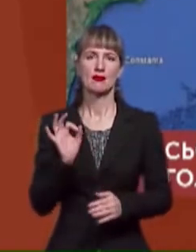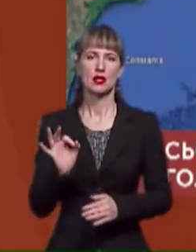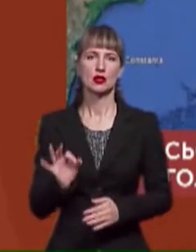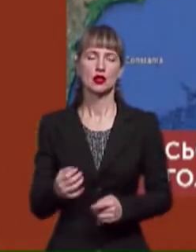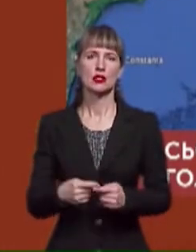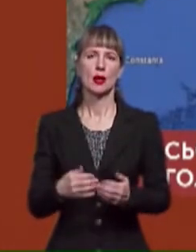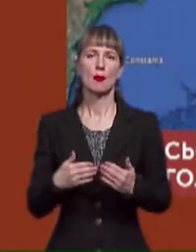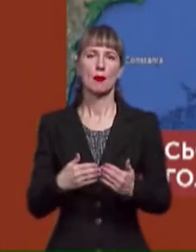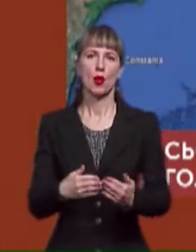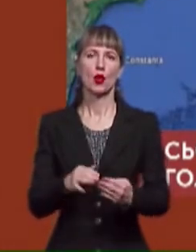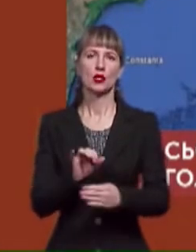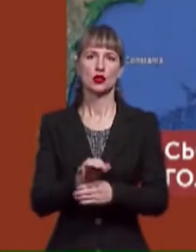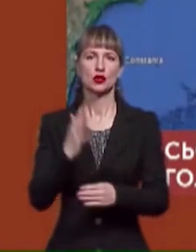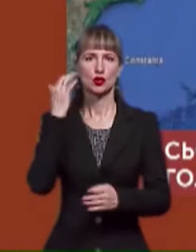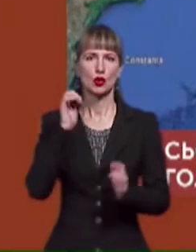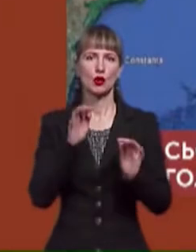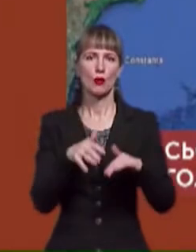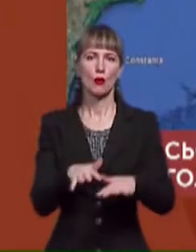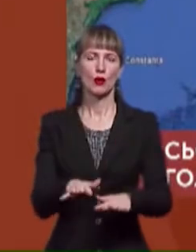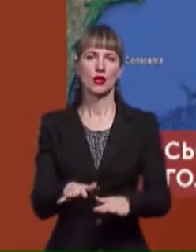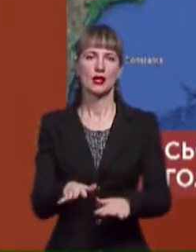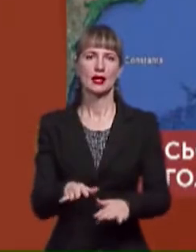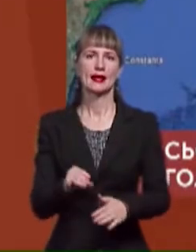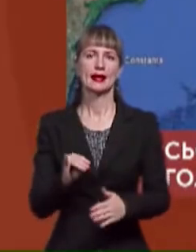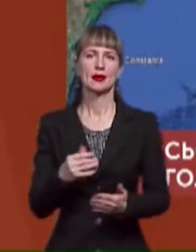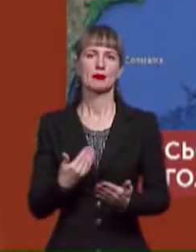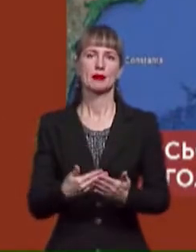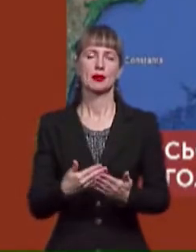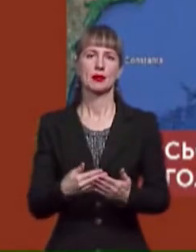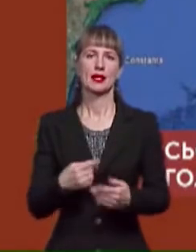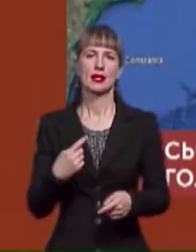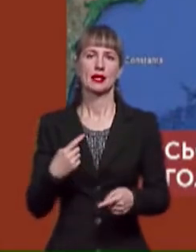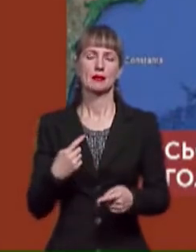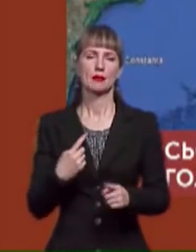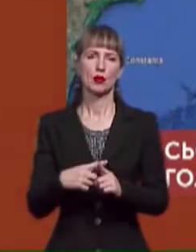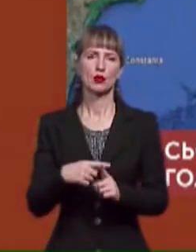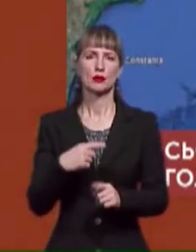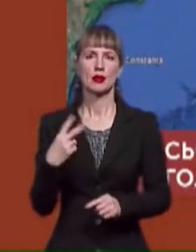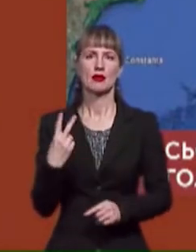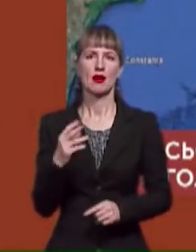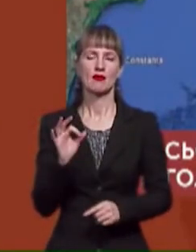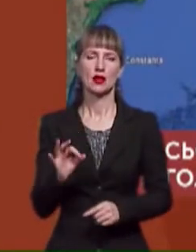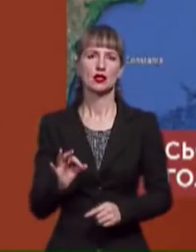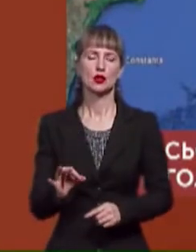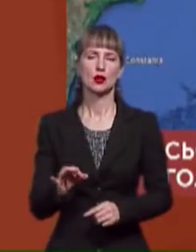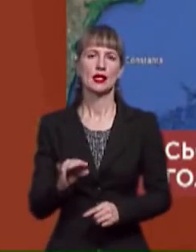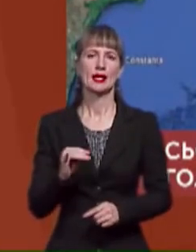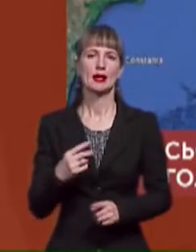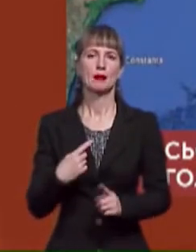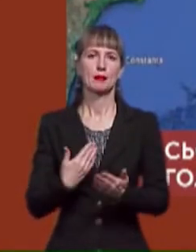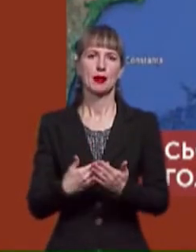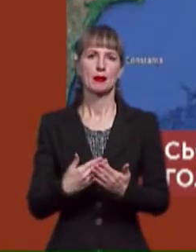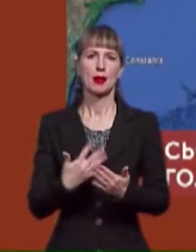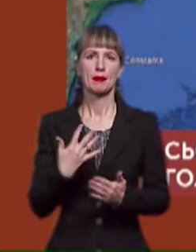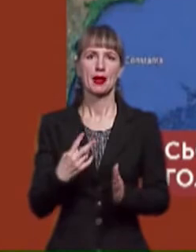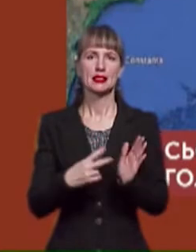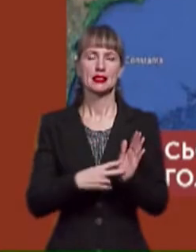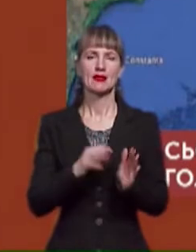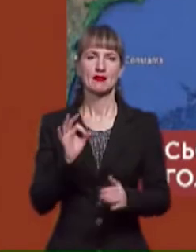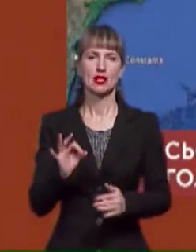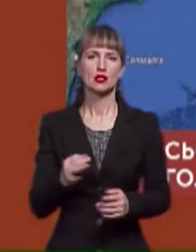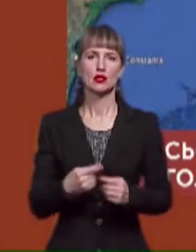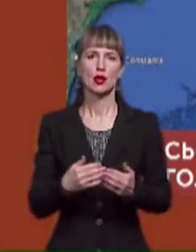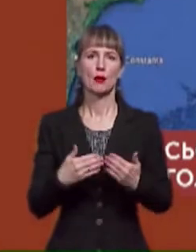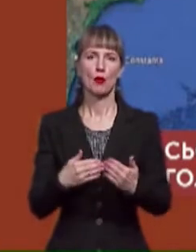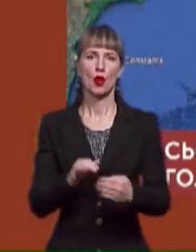це порти Чорного моря, ну приблизно в різні роки там плюс-мінус 2%, і приблизно 5-7% це